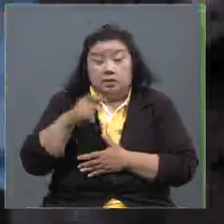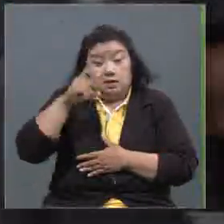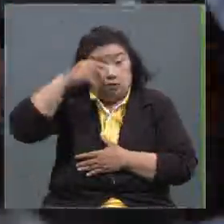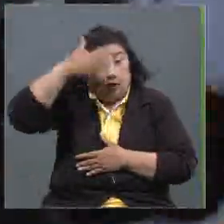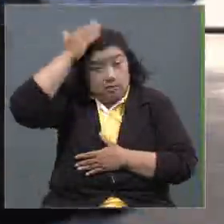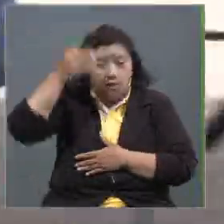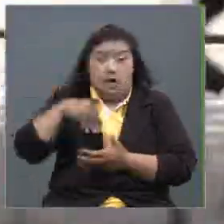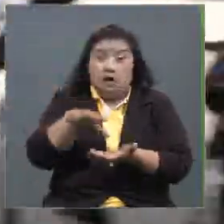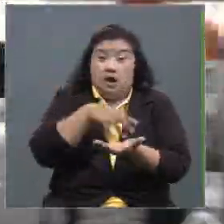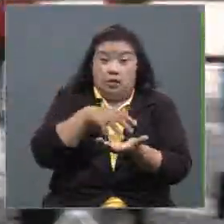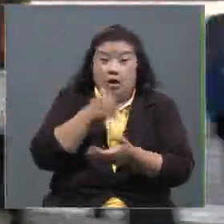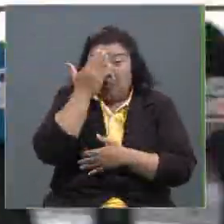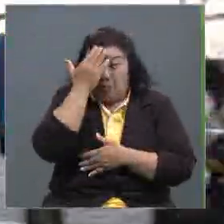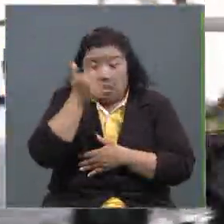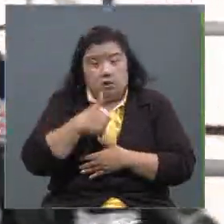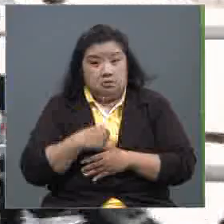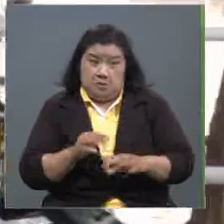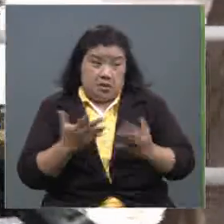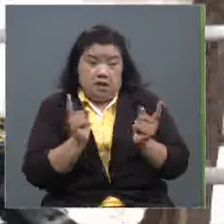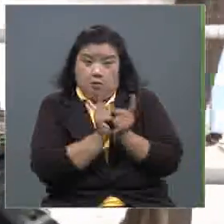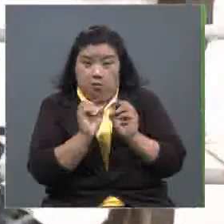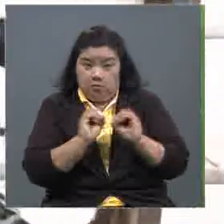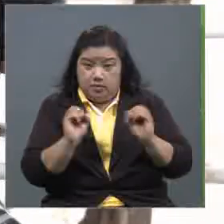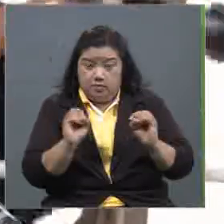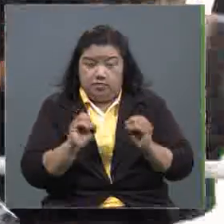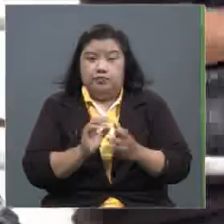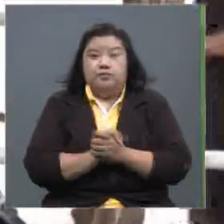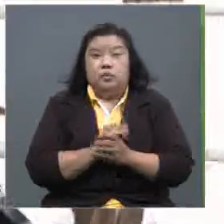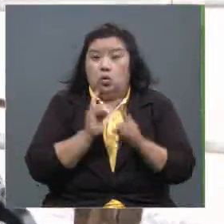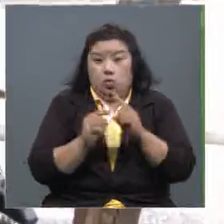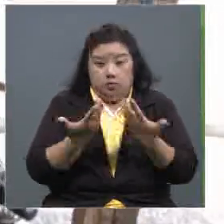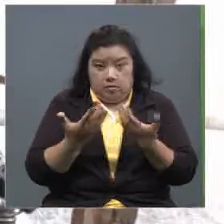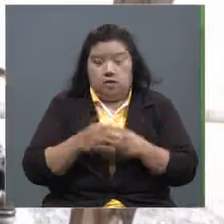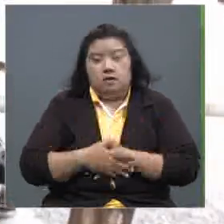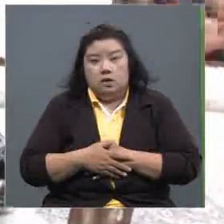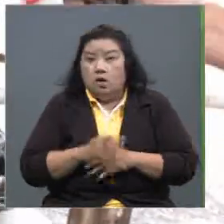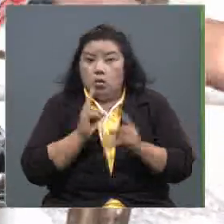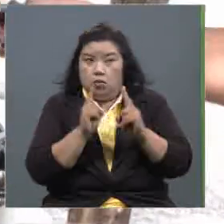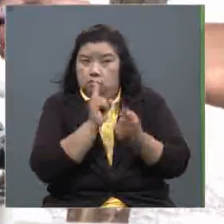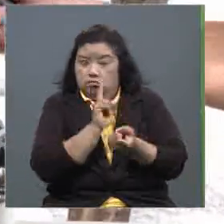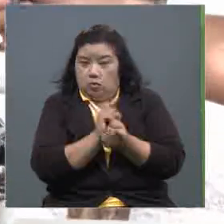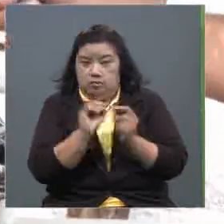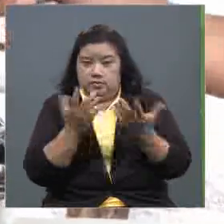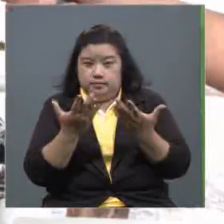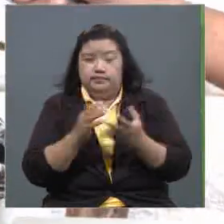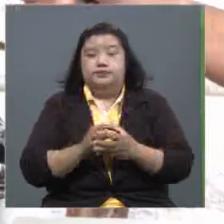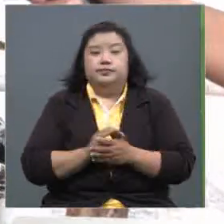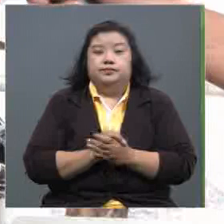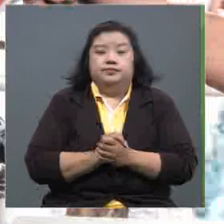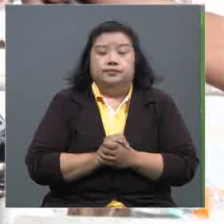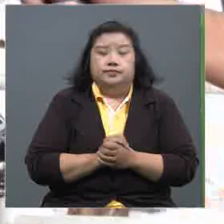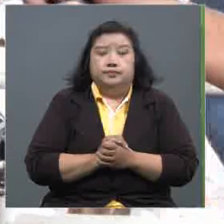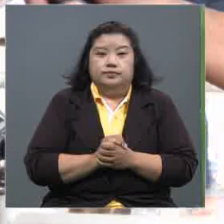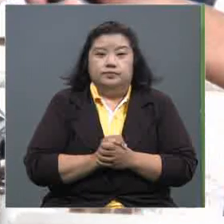ครู่นี้บิ๊กโจ๊กบอกว่าวันนี้ไม่ได้คุยกันนะไม่ได้คุยกันเรื่องนี ้ไม่มีประเด็นนี ้ไม่มีประเด็นนี้อ่ะลองฟังจากบิ๊กโจ๊กค่ะ